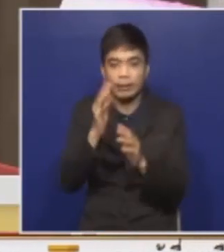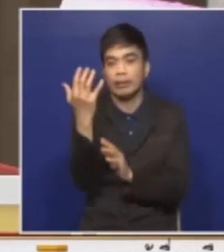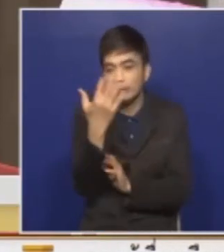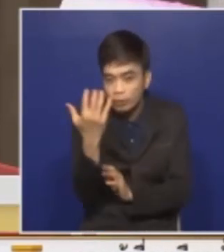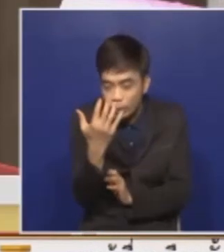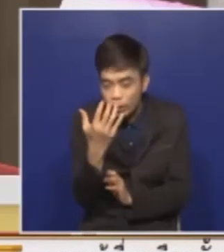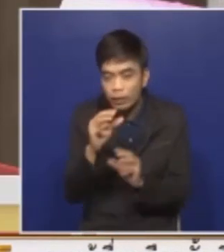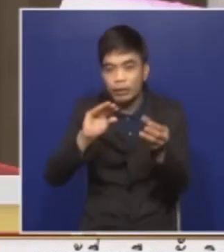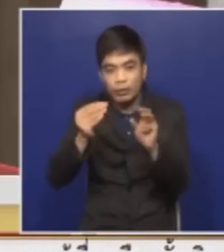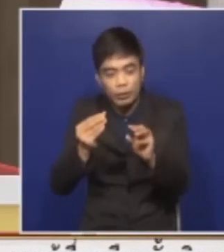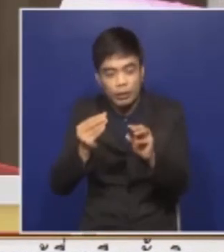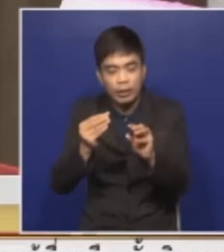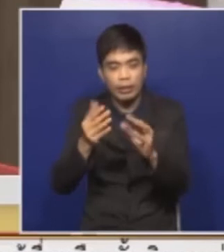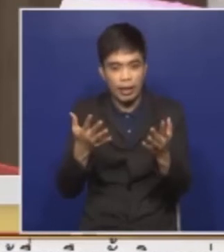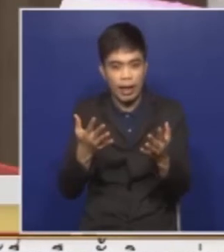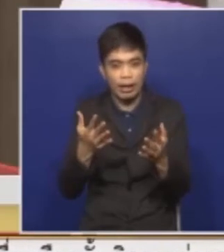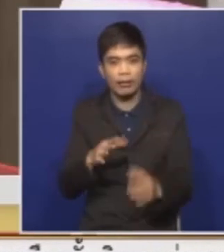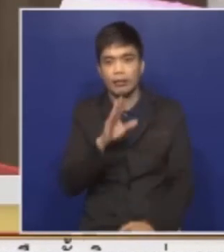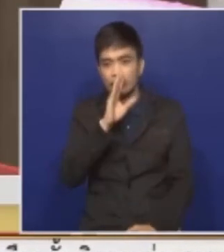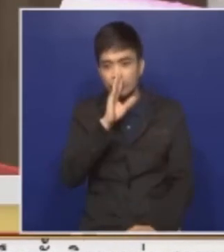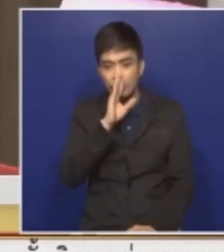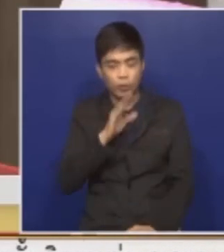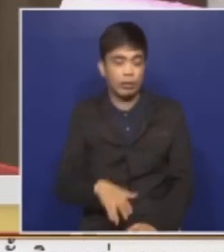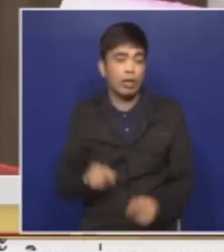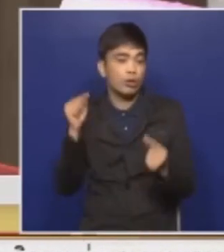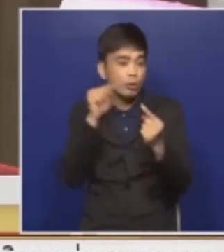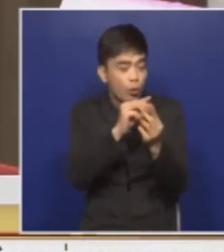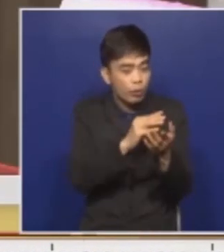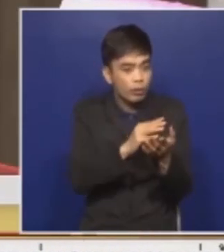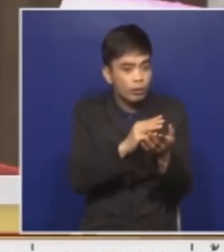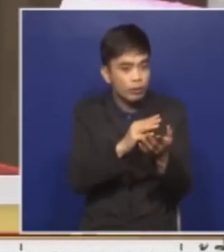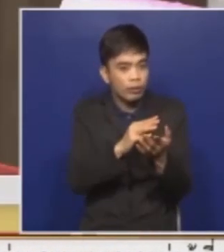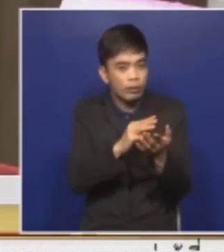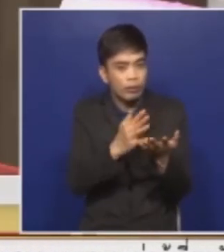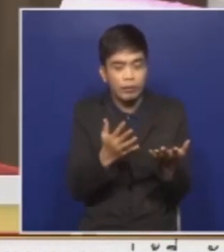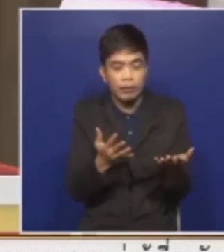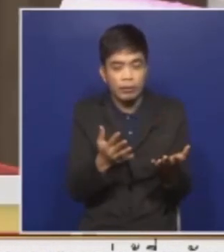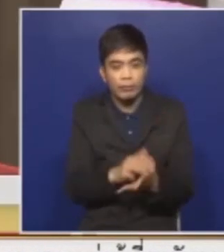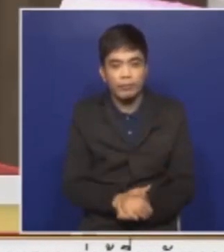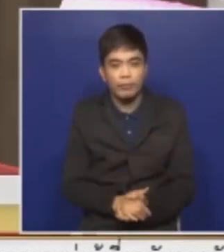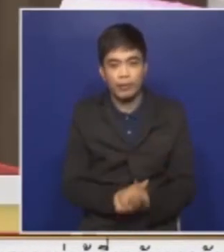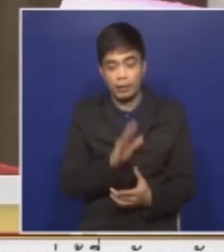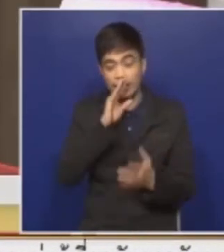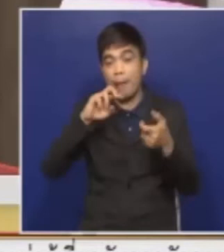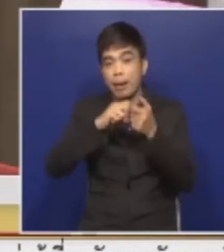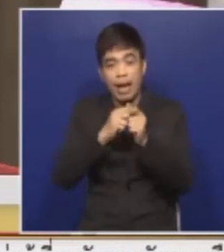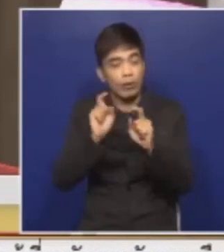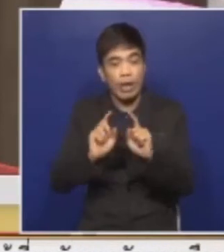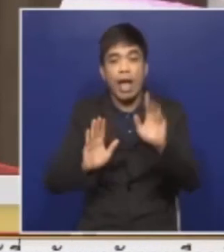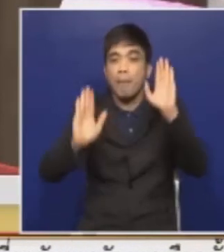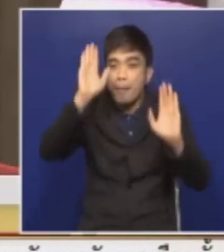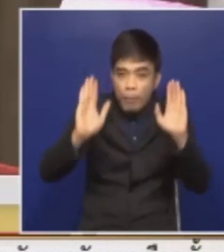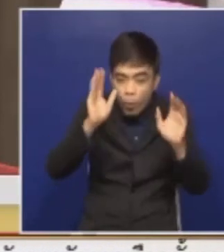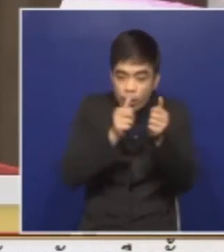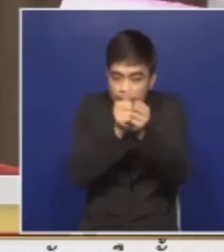คงต่อการศึกษาไม่เคยมีปัญหาเลยเรื่องนี้พอมีปัญหาเรื่องเอามาประมูลเอามาทำอะไรนี่มีปัญหา